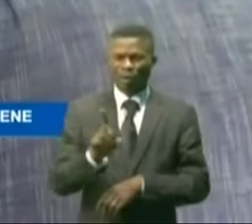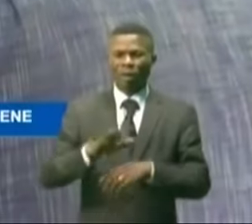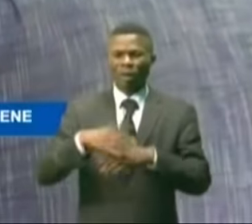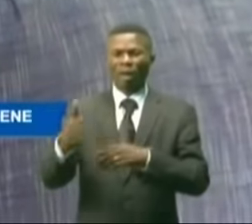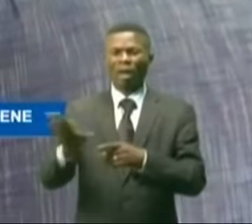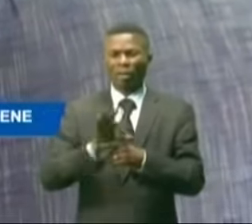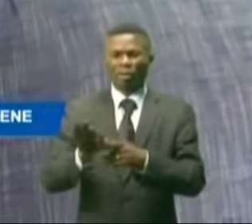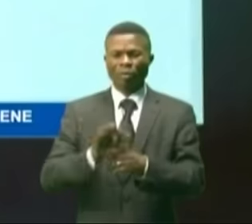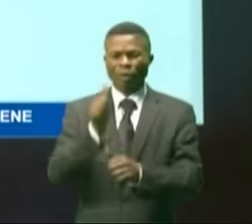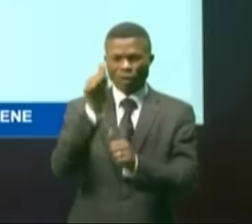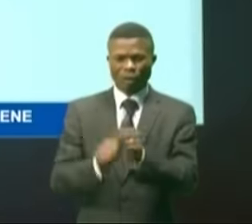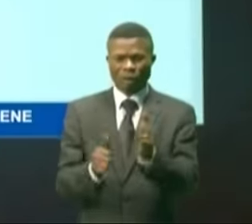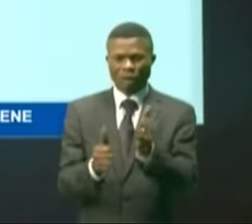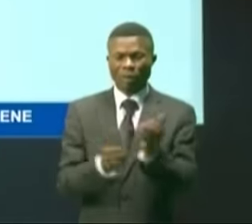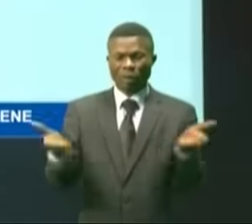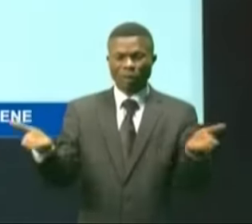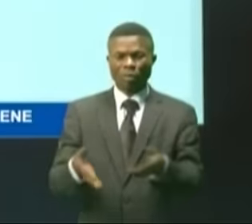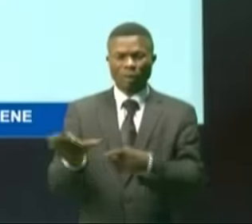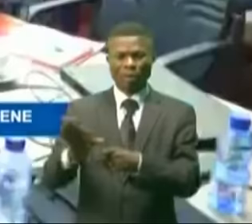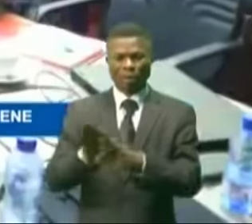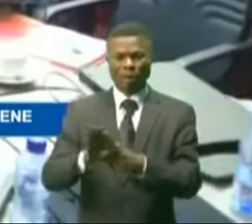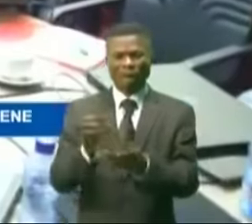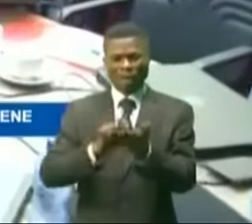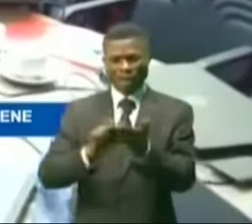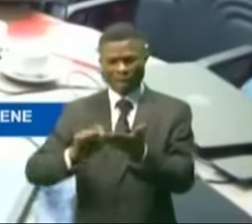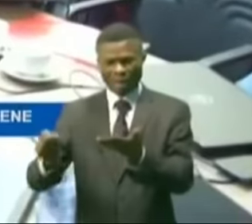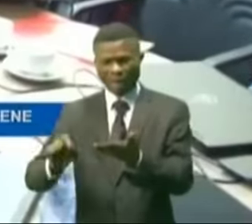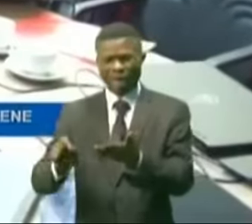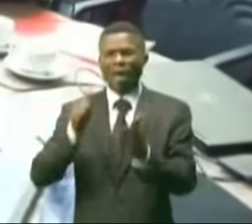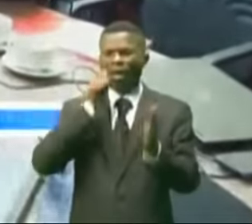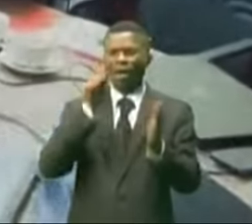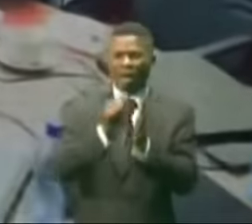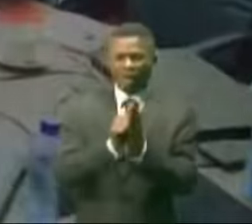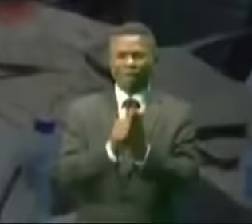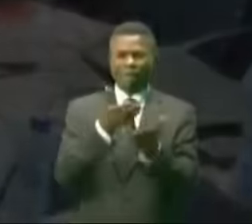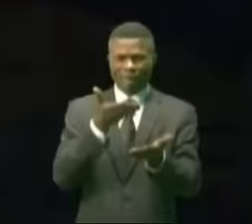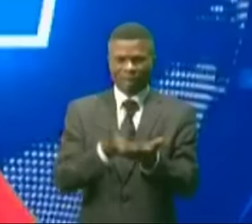chaque participant a pu rédiger son article.